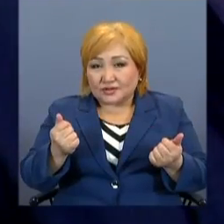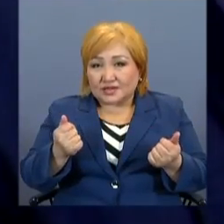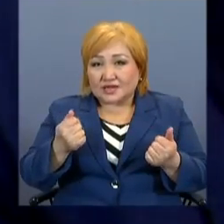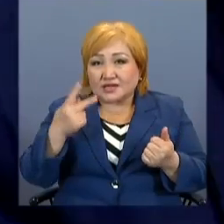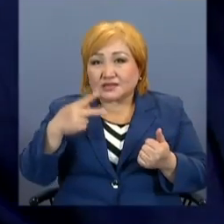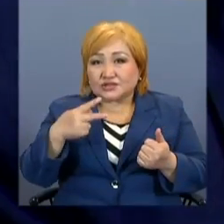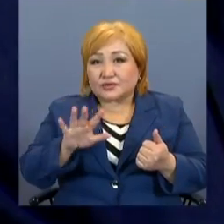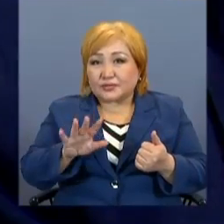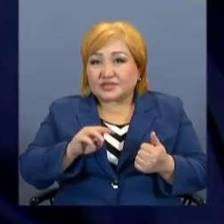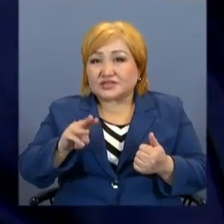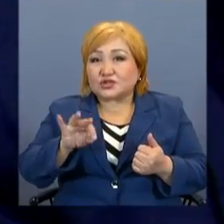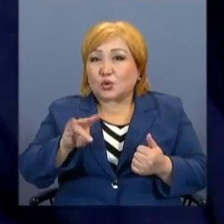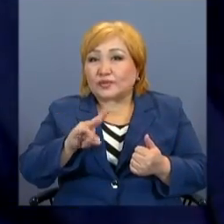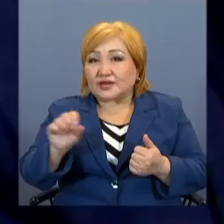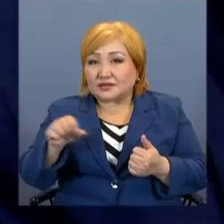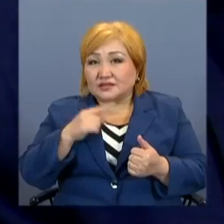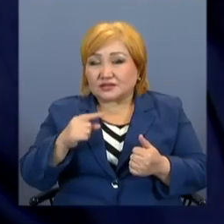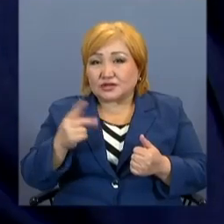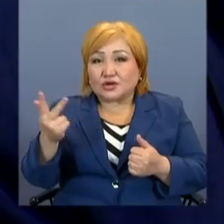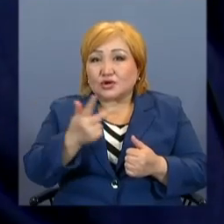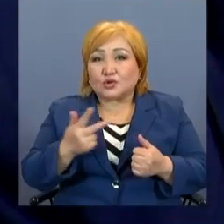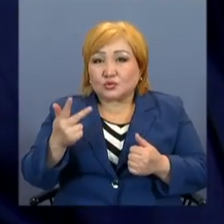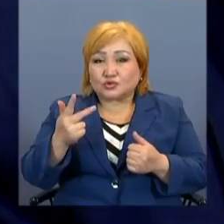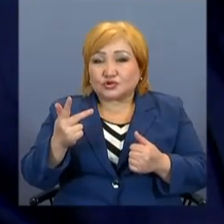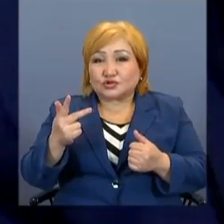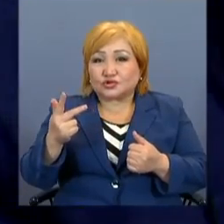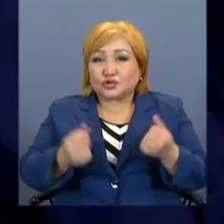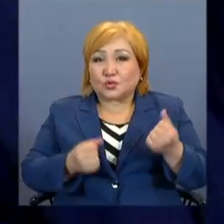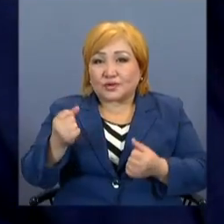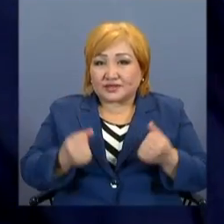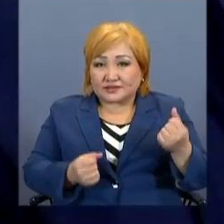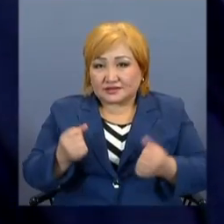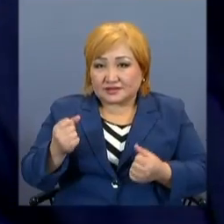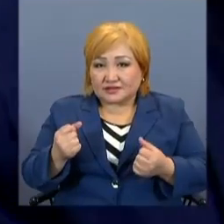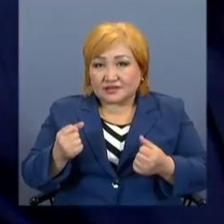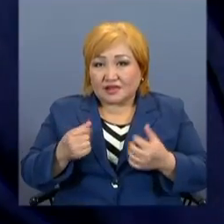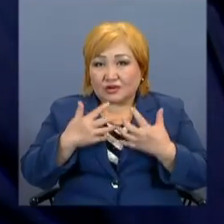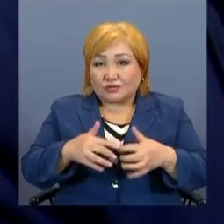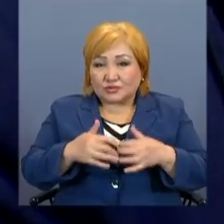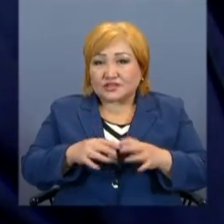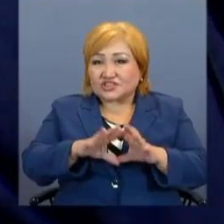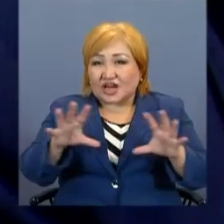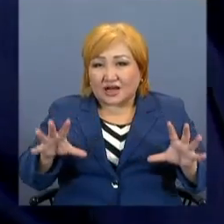жаңа үш білікті автокөлік құралы болатын болса, оны жалпы салмағы 25 тоннадан аспау керек.